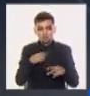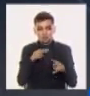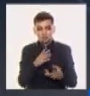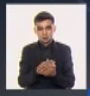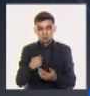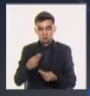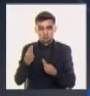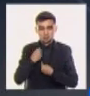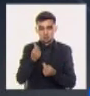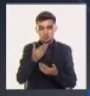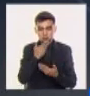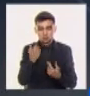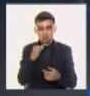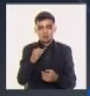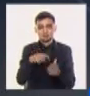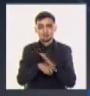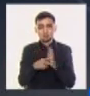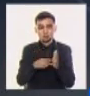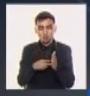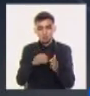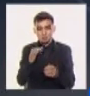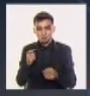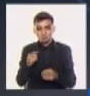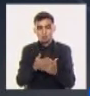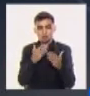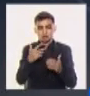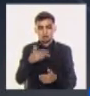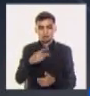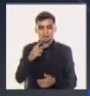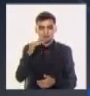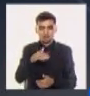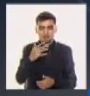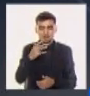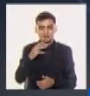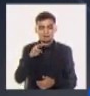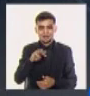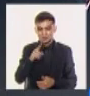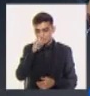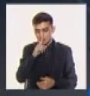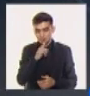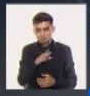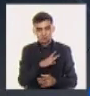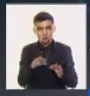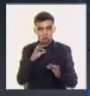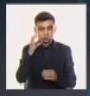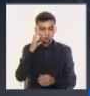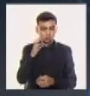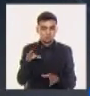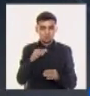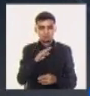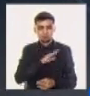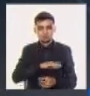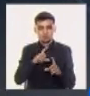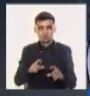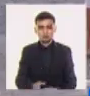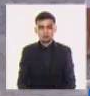устраивает опекунов и сама сумма, которая составляет чуть больше 32 тысяч тенге в месяц. Бахром Абдуллаев выслушал недовольство граждан.